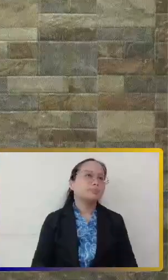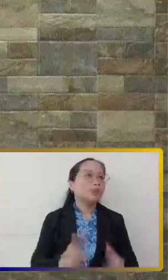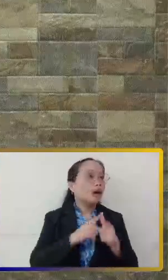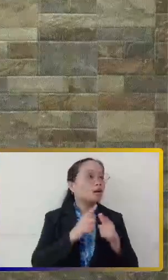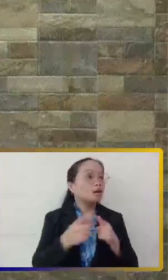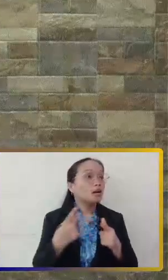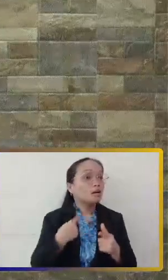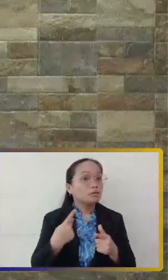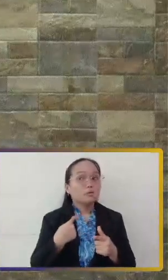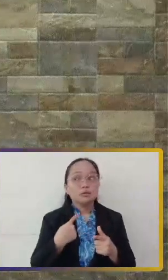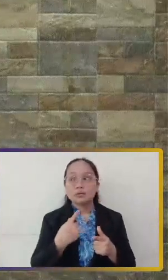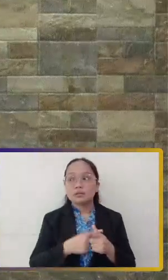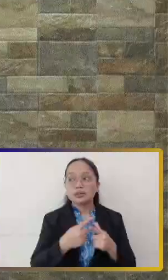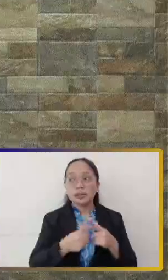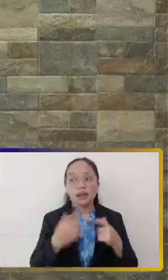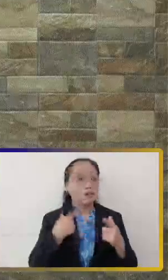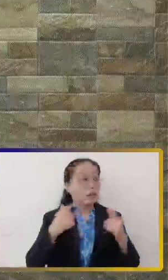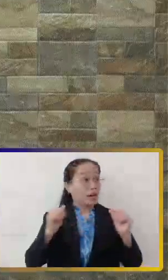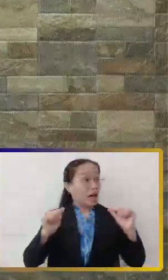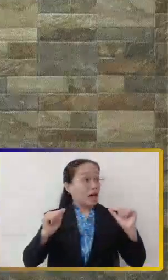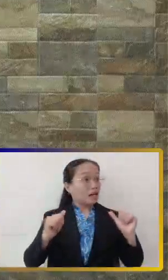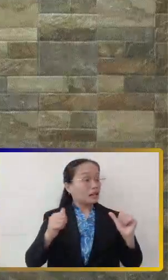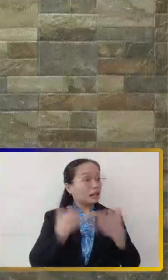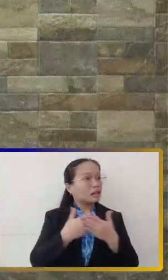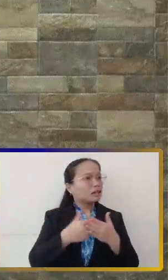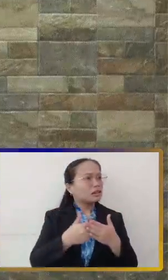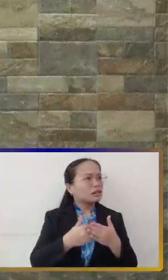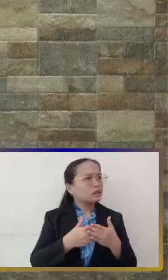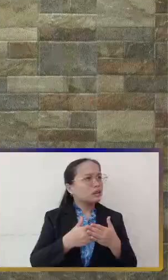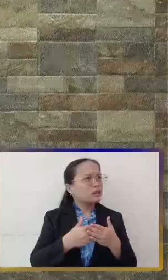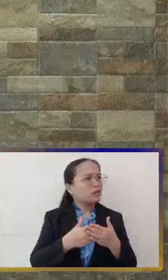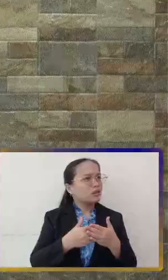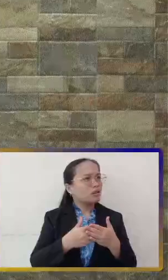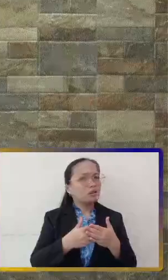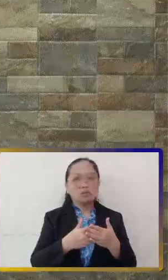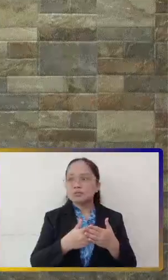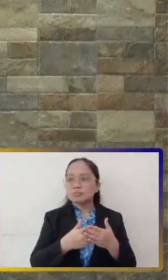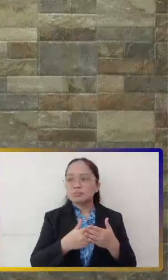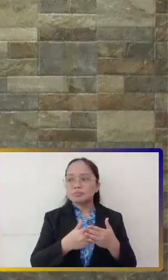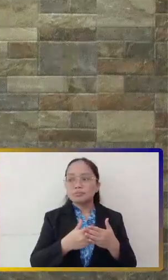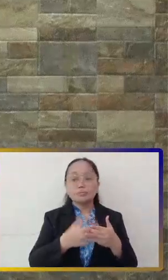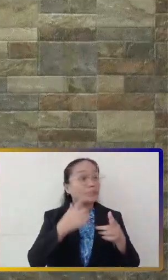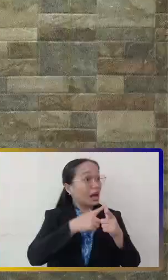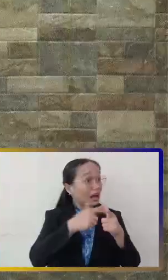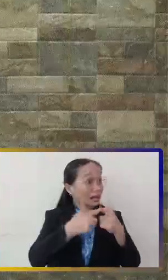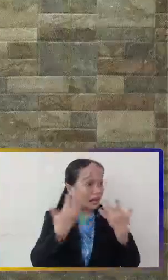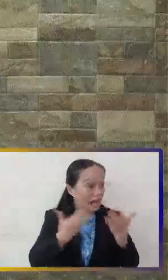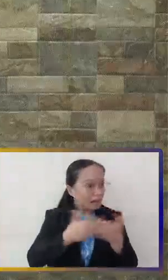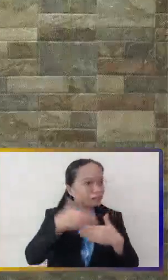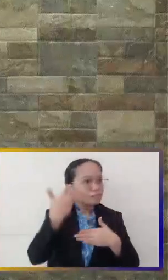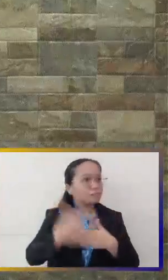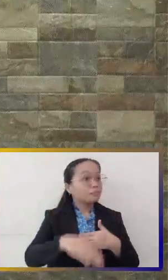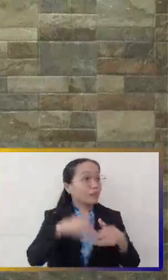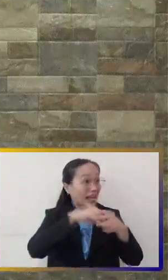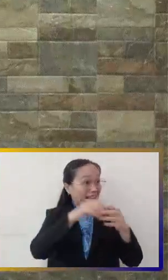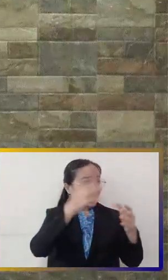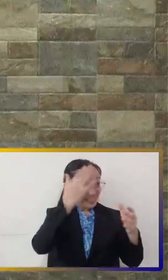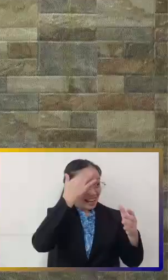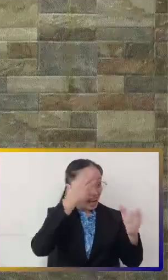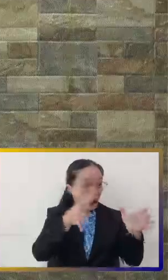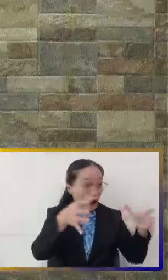nilipat nila po, I think, sa Ekron. And then pagkatapos po noon, yung mga tao naman po doon sa nilipatan